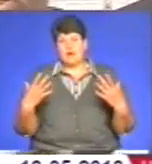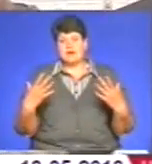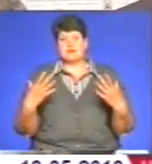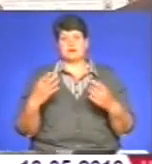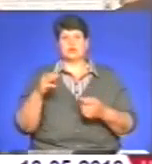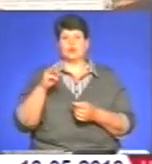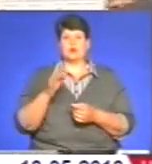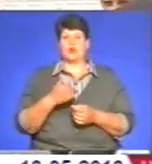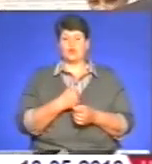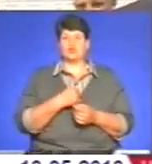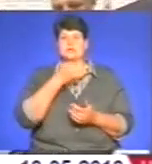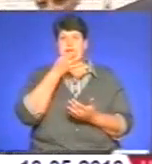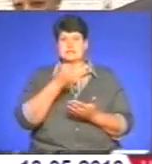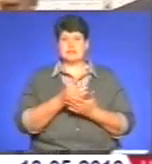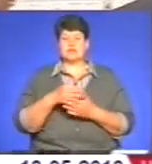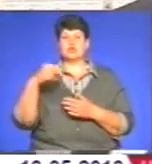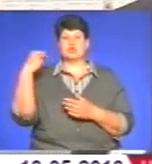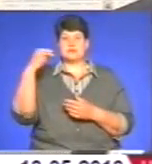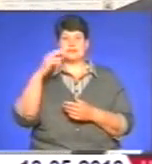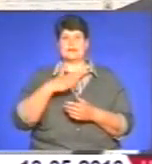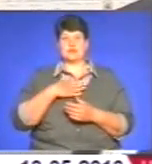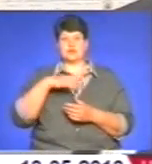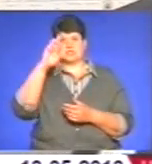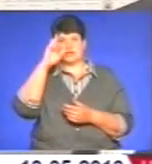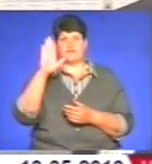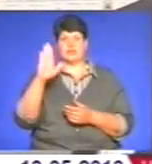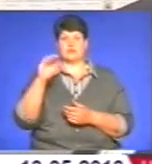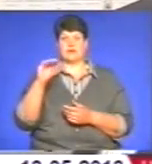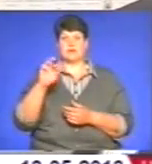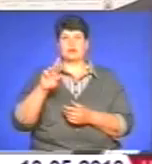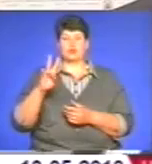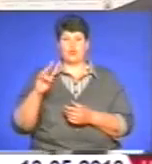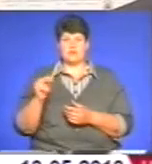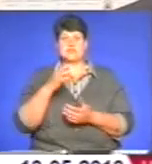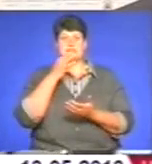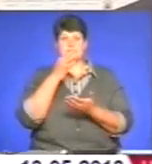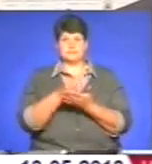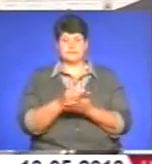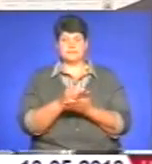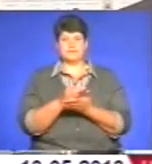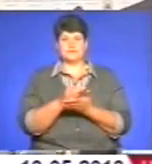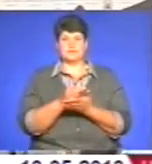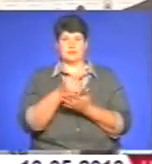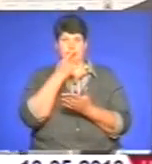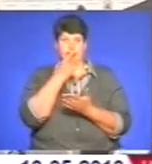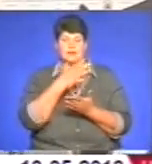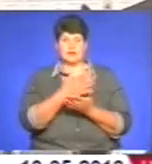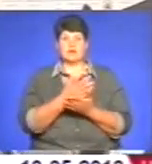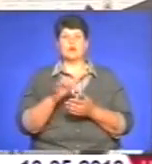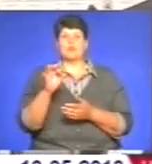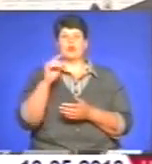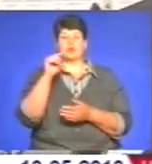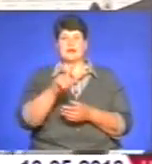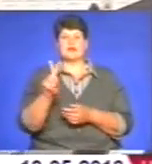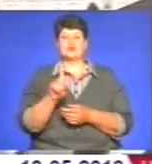що президент нашої держави Віктор Федорович Янукович наголосив нещодавно про те, що